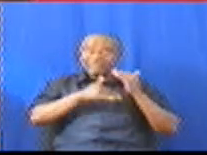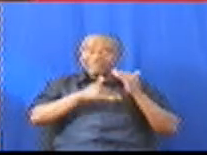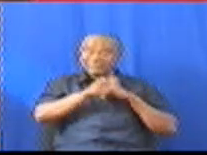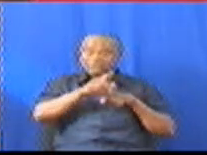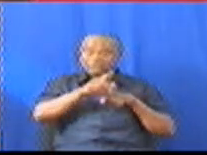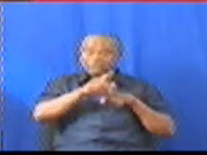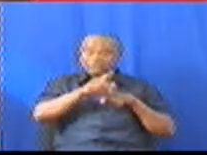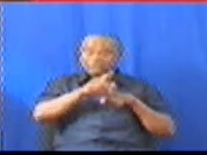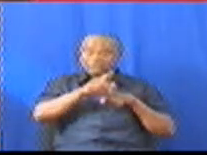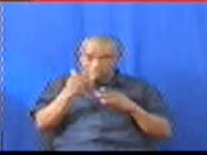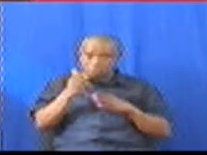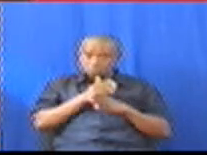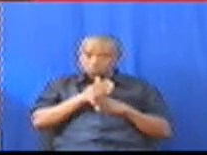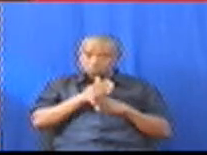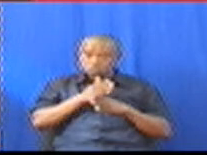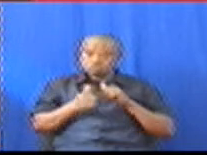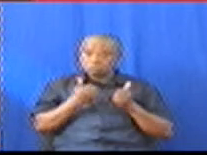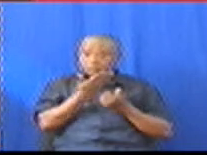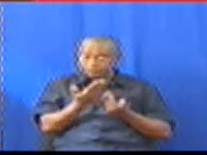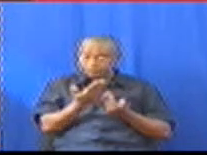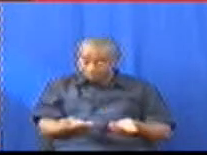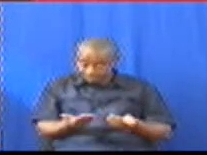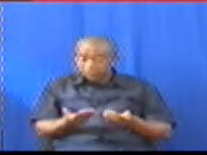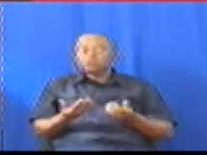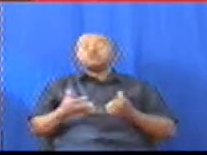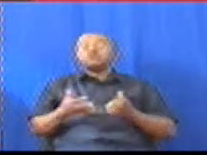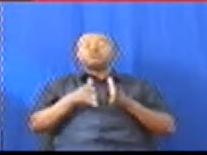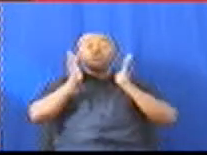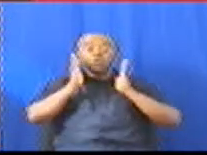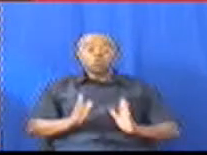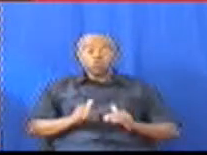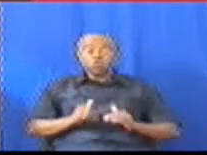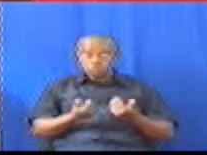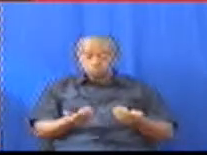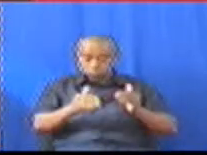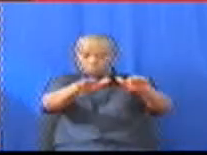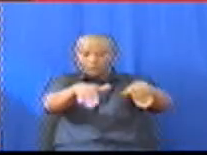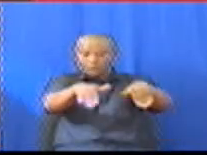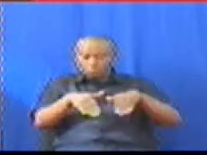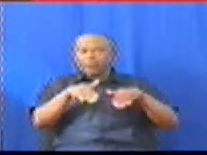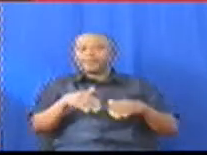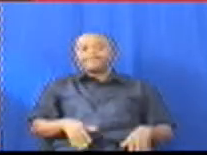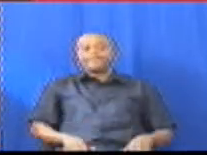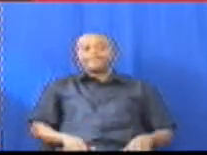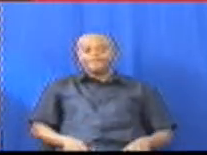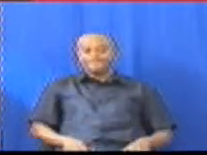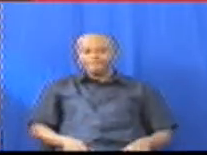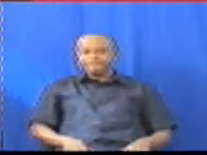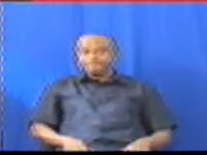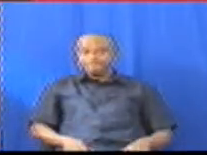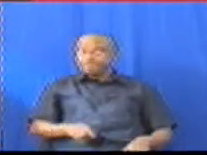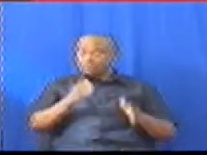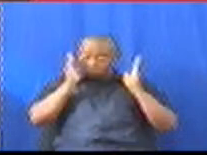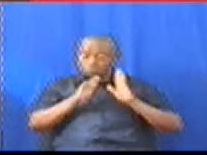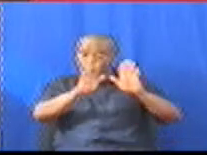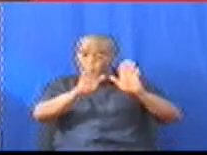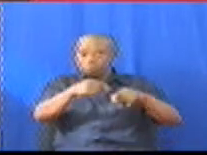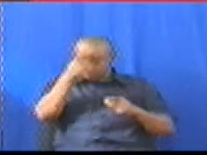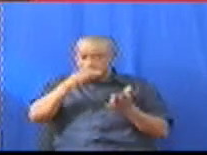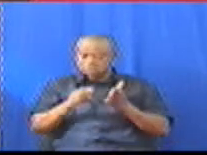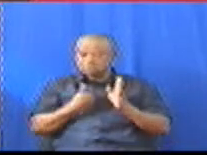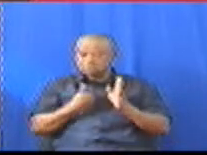zima la supremacy of the parliament, yani ukuu wa parliament, ukuu huu wa bunge unaenda kuingiliwa